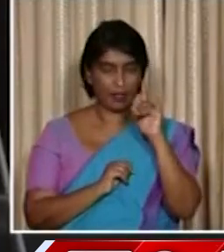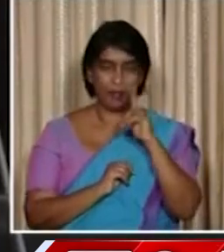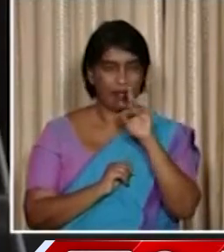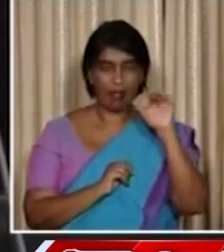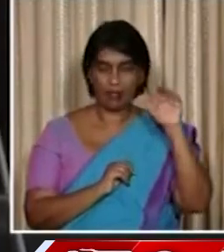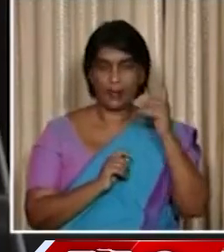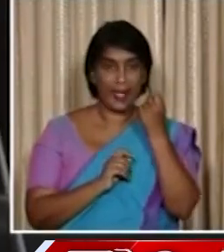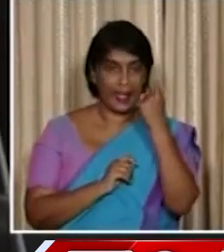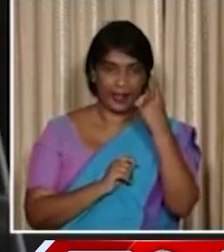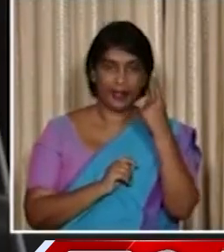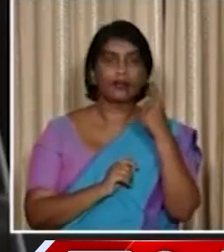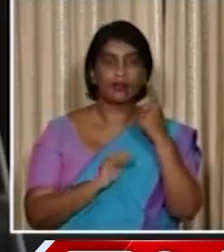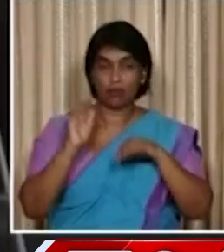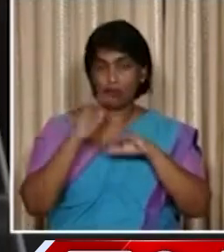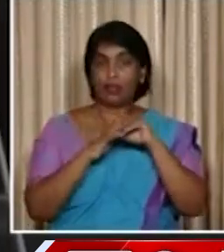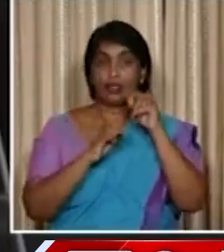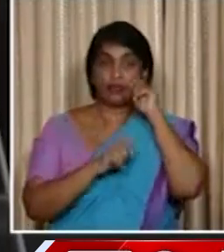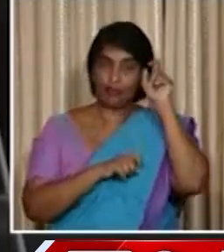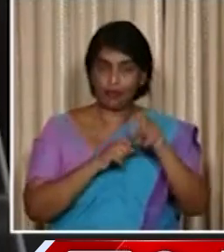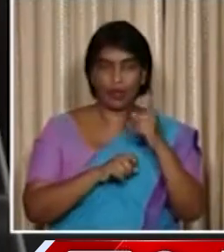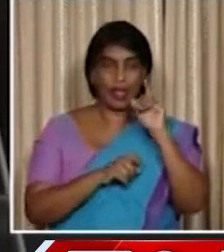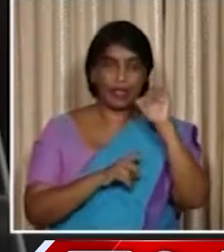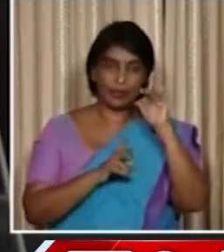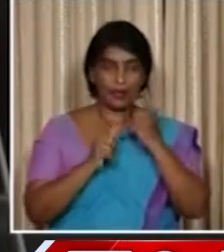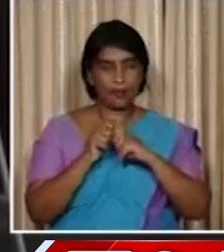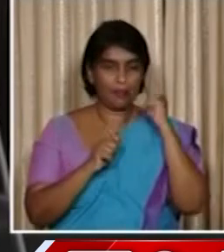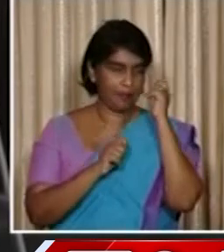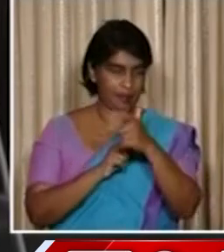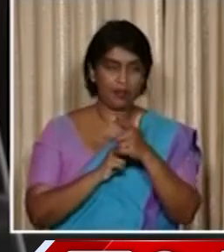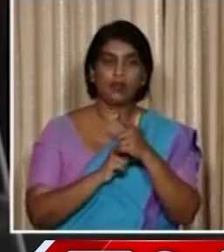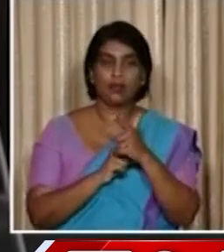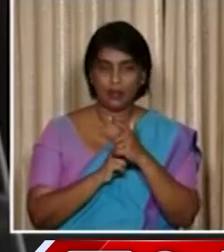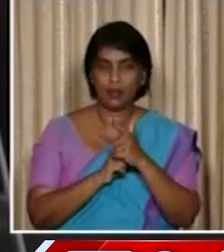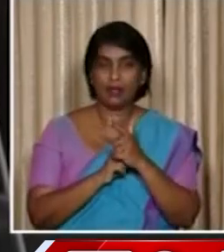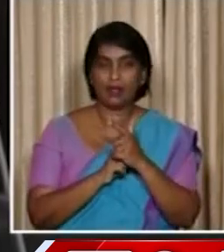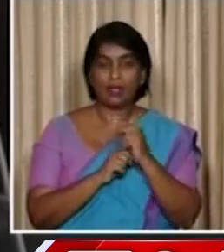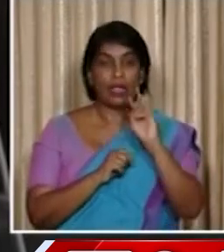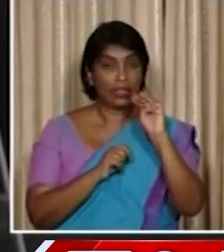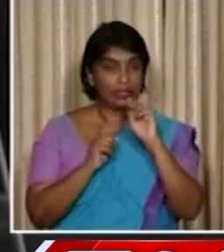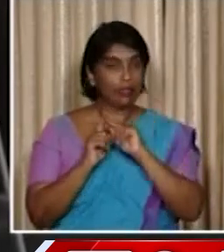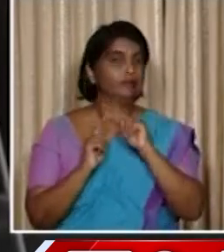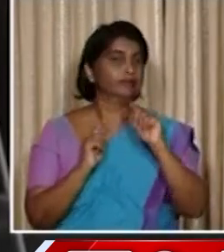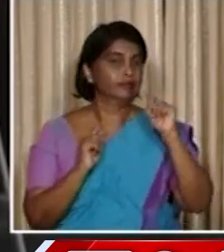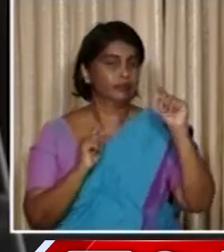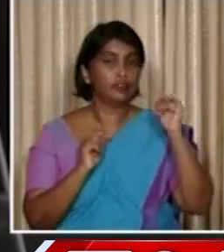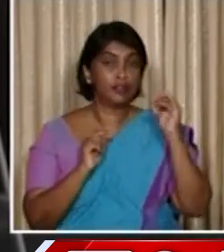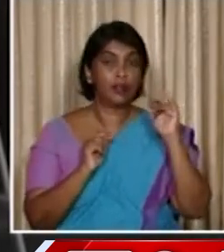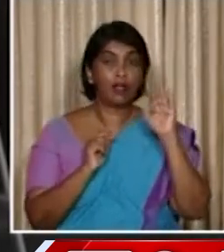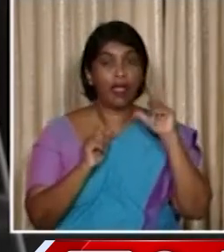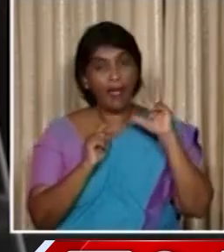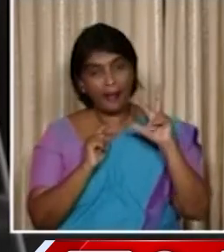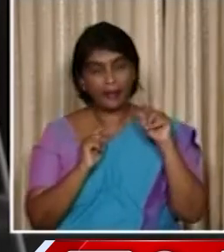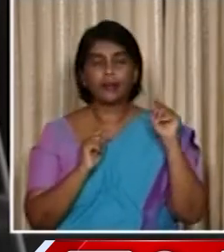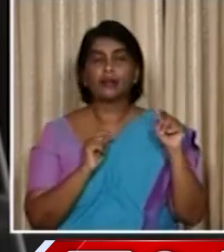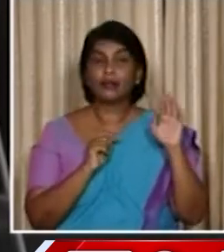උපරිම ඒකකයේ මේ රටේ ගෘහස්ත පාරිභෝගිකයන් අය කරගන්න රුපියල් 75ක් රුපියල් 30 ඉඳලා යනවා සමහර තැන්වල රුපියල් 8 ඉඳලා